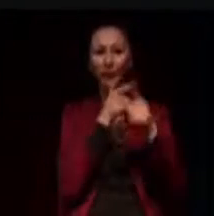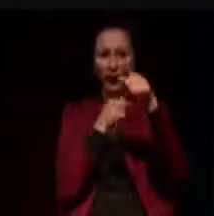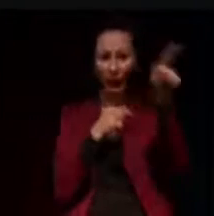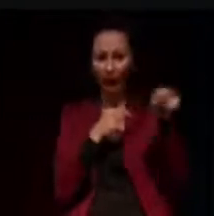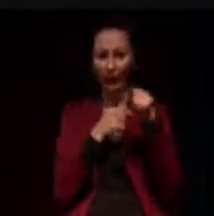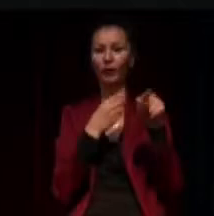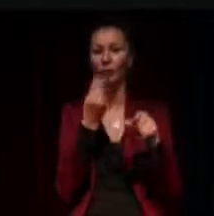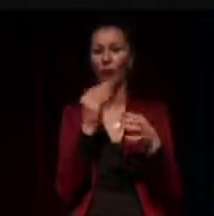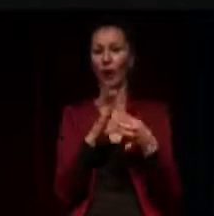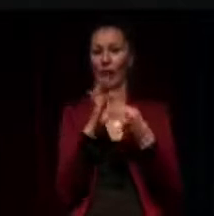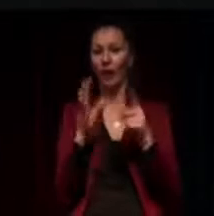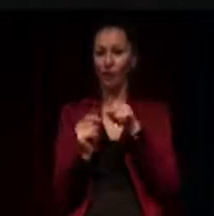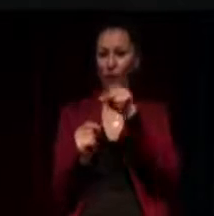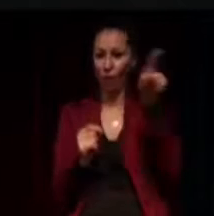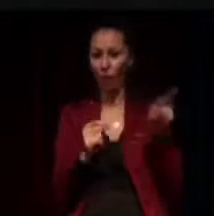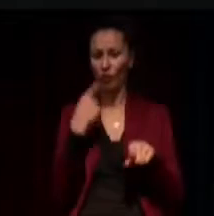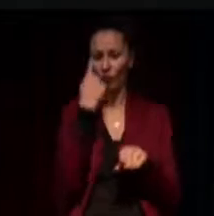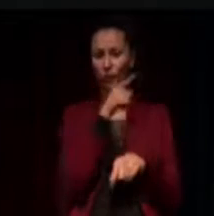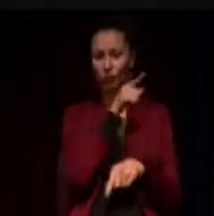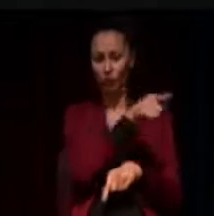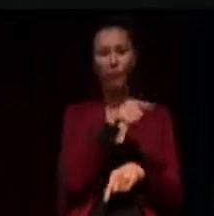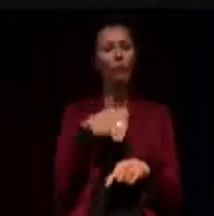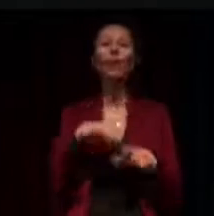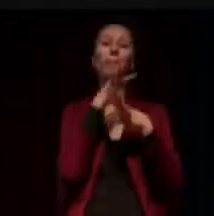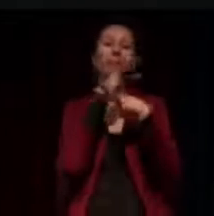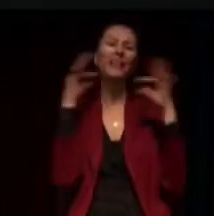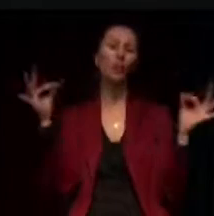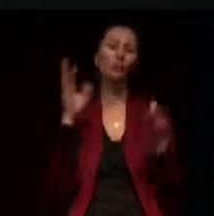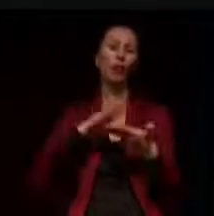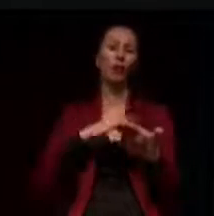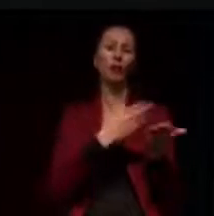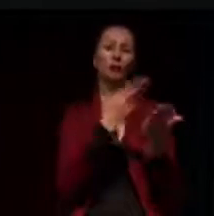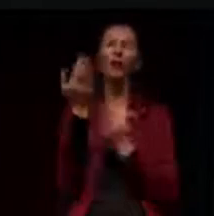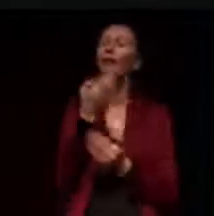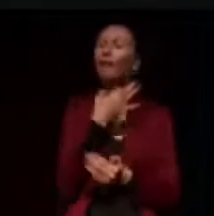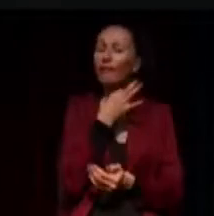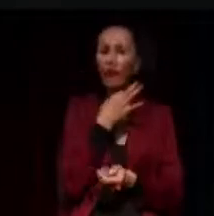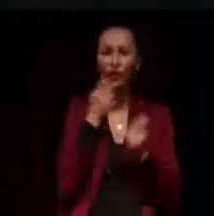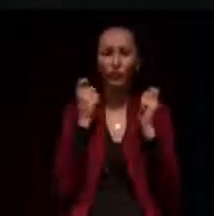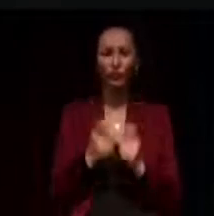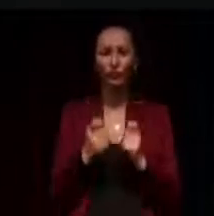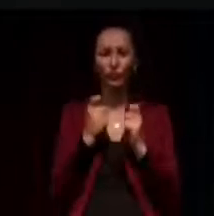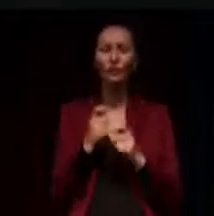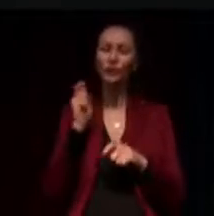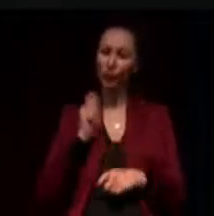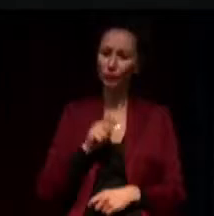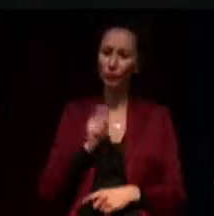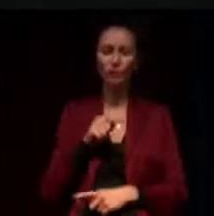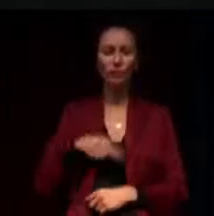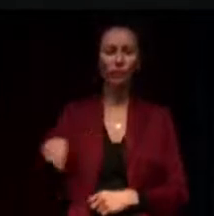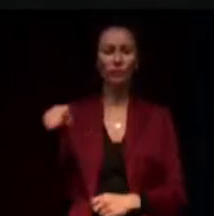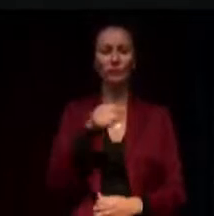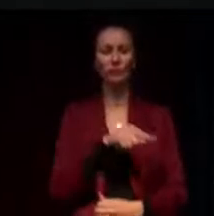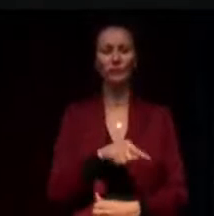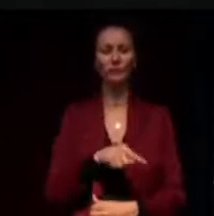meseleleri kendisiyle ilgilendiği için söylüyorum. Bunları bitiriyoruz arkadaşlar. İhtiyaç. Yapacağız.